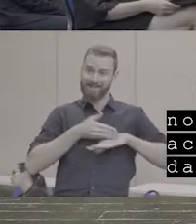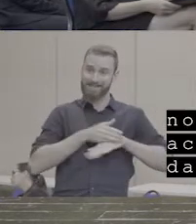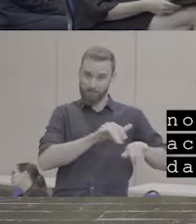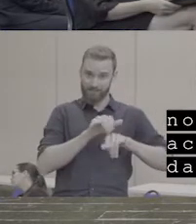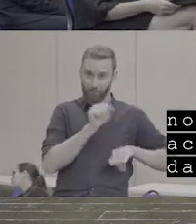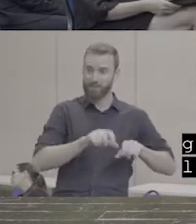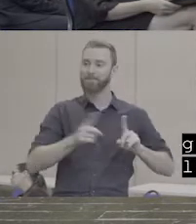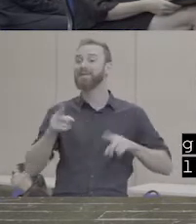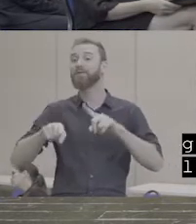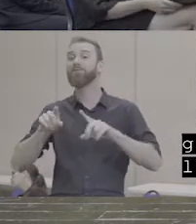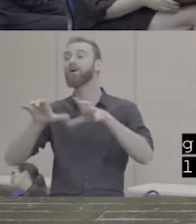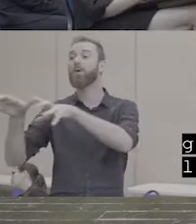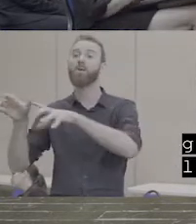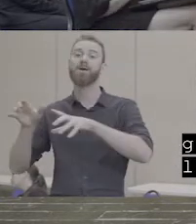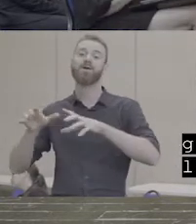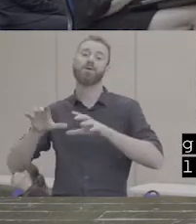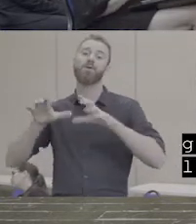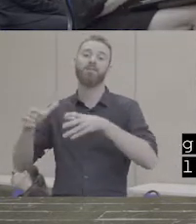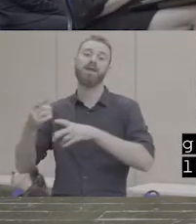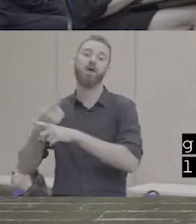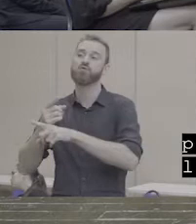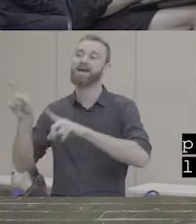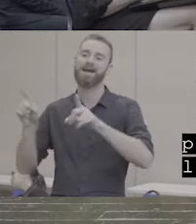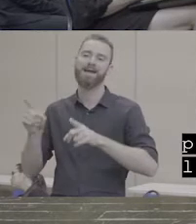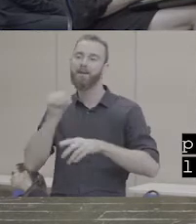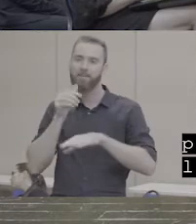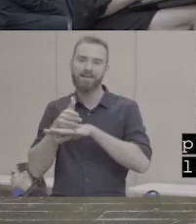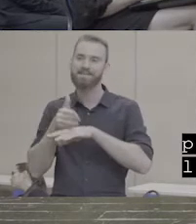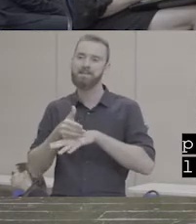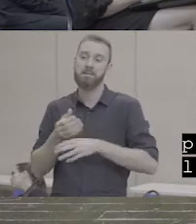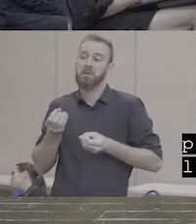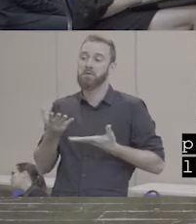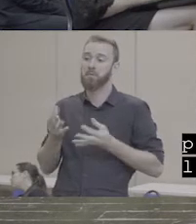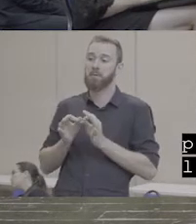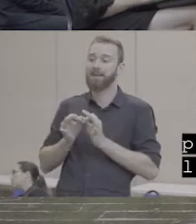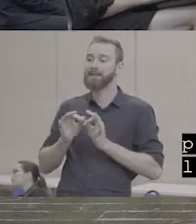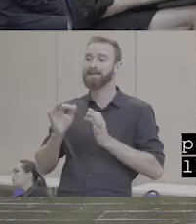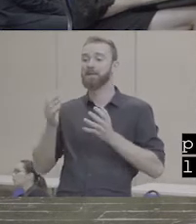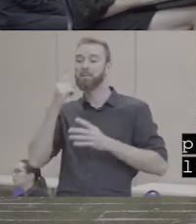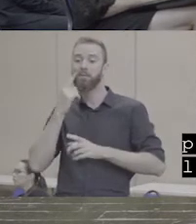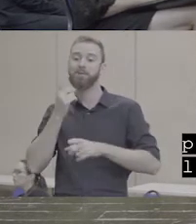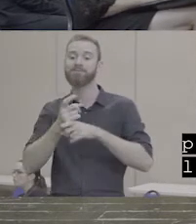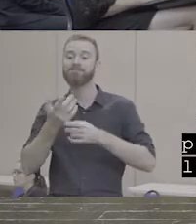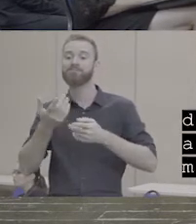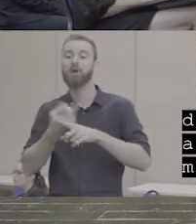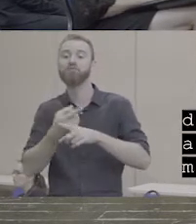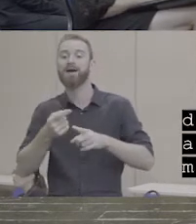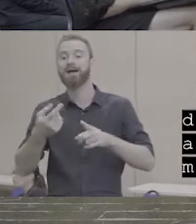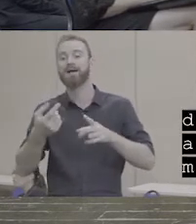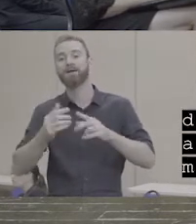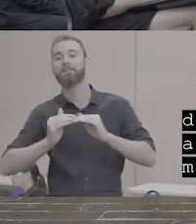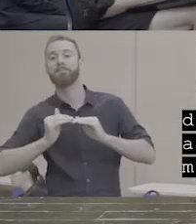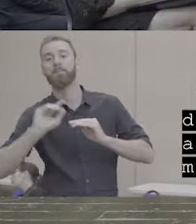accessibles, mais je sais que dans certains groupes, certains comités logements, parfois, ils n'ont pas les moyens, de se prendre un local au premier étage dans un